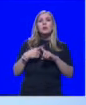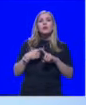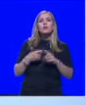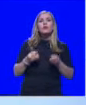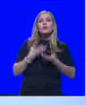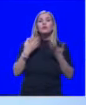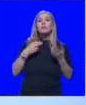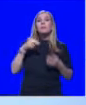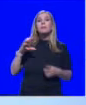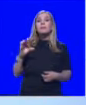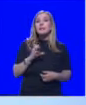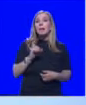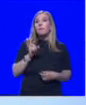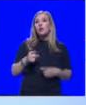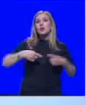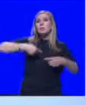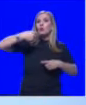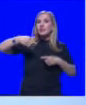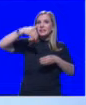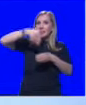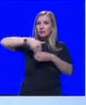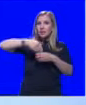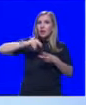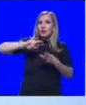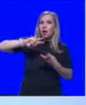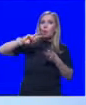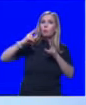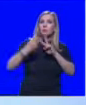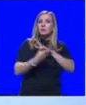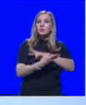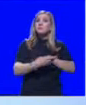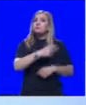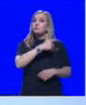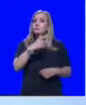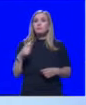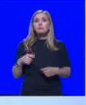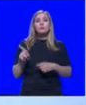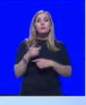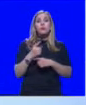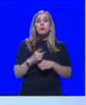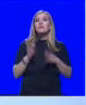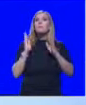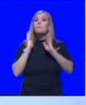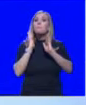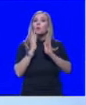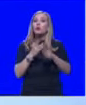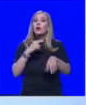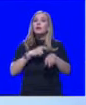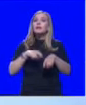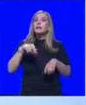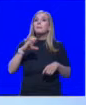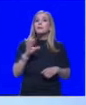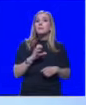и може ли процесите в ДПС да обърнат националното управление в посока ДПС, дори да стане част